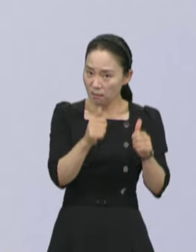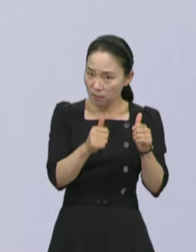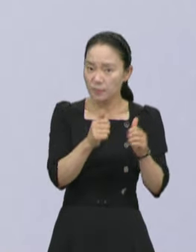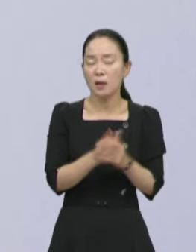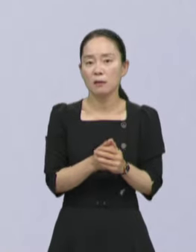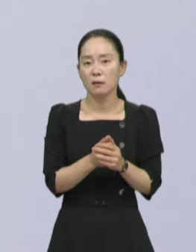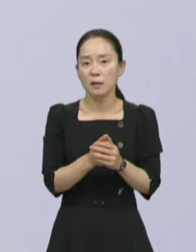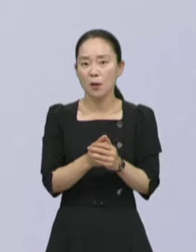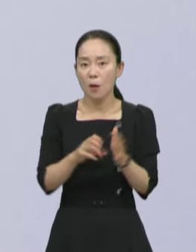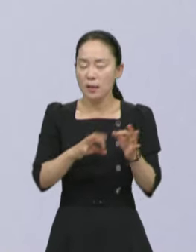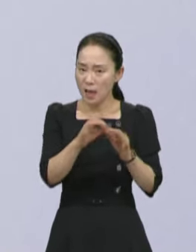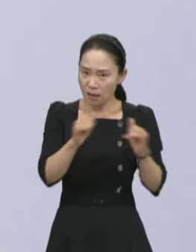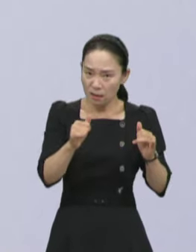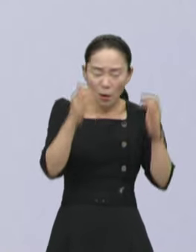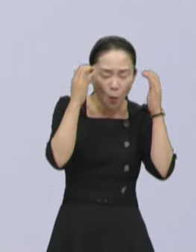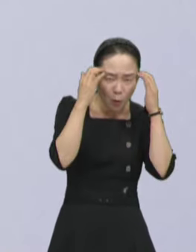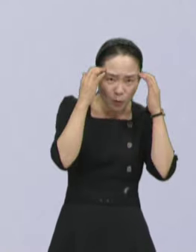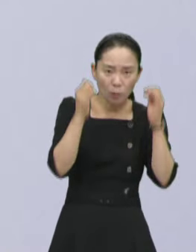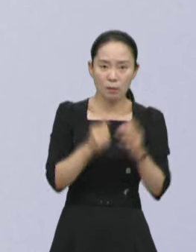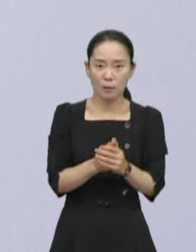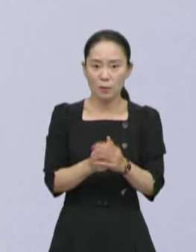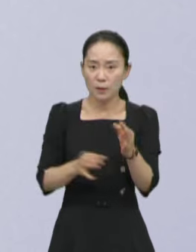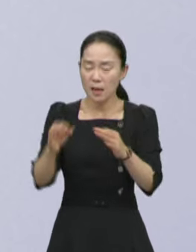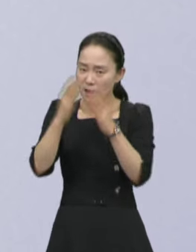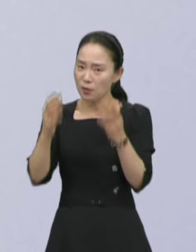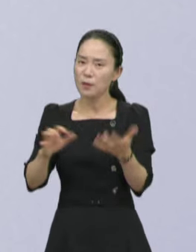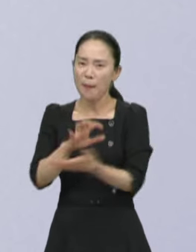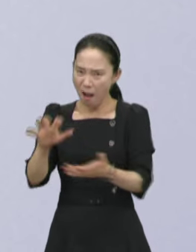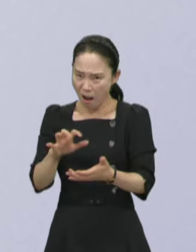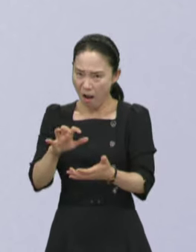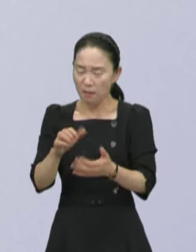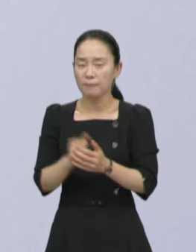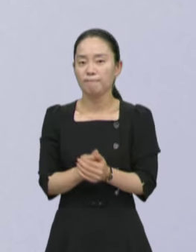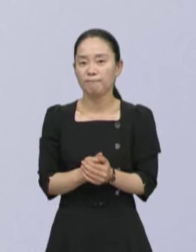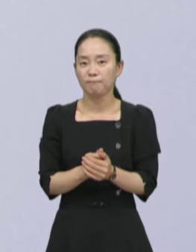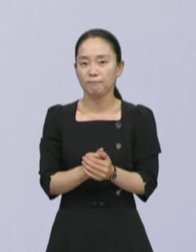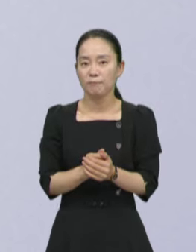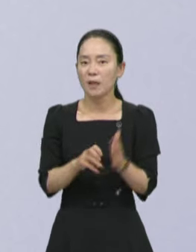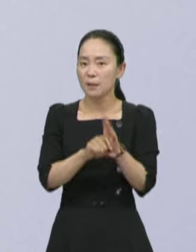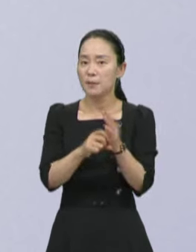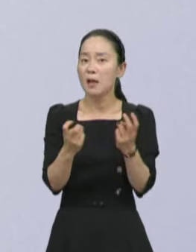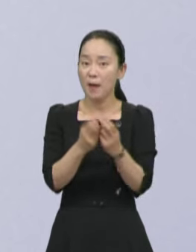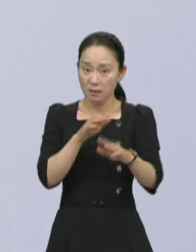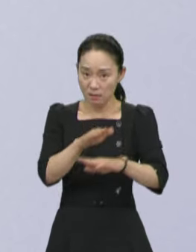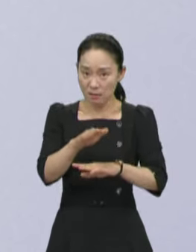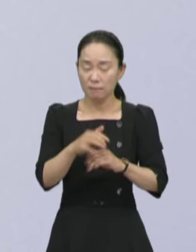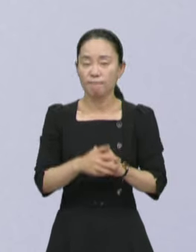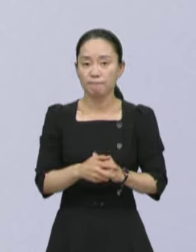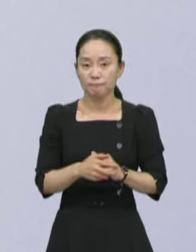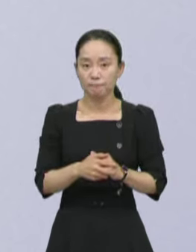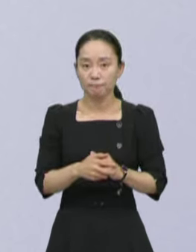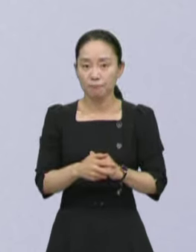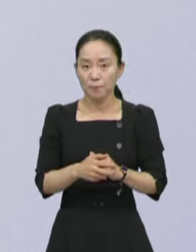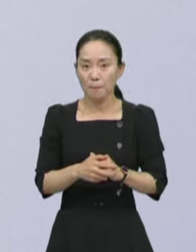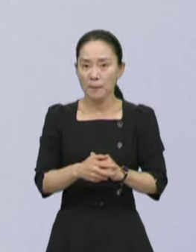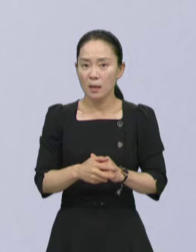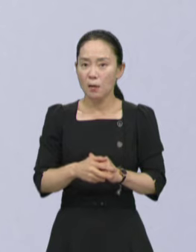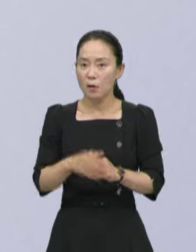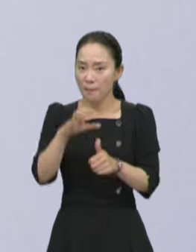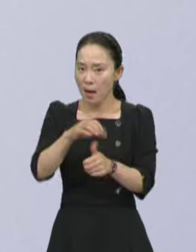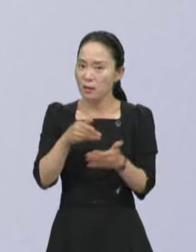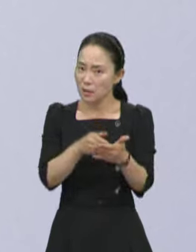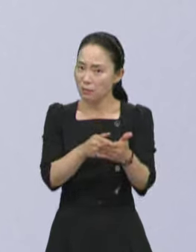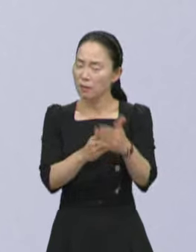방식은 상인들의 혼돈을 상가 전체의 혼돈을 불러일으키는 입찰 방식인데 이거를 가처분 신청을